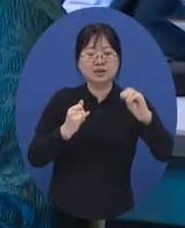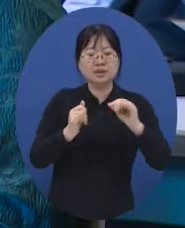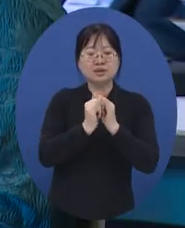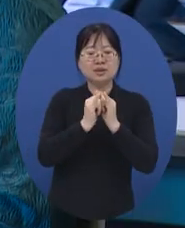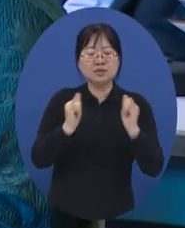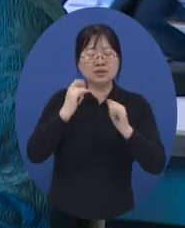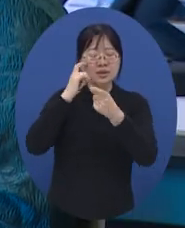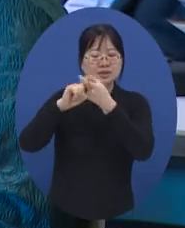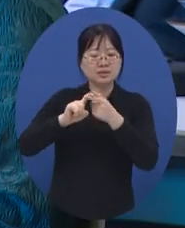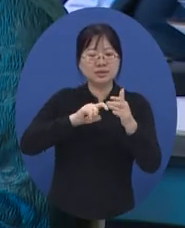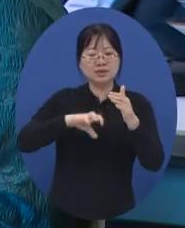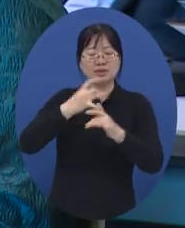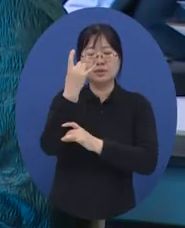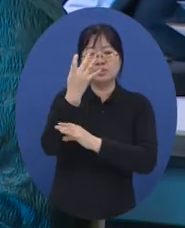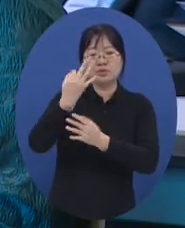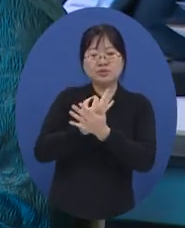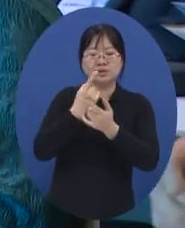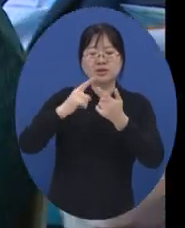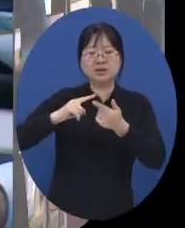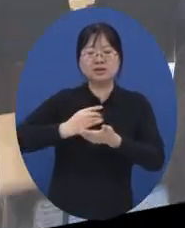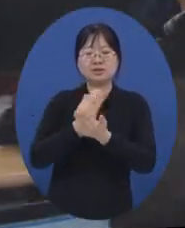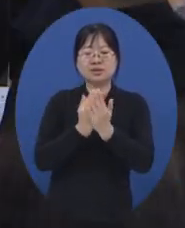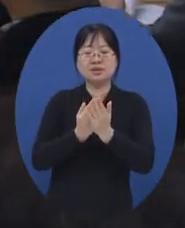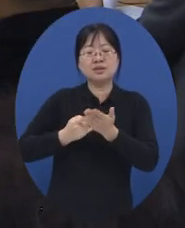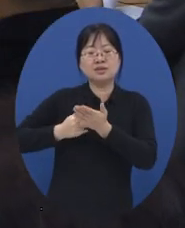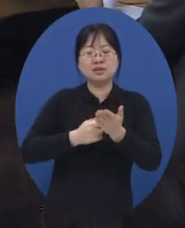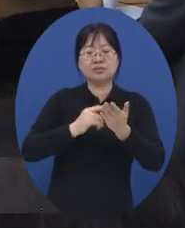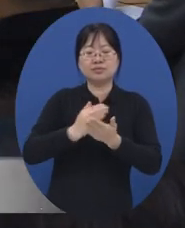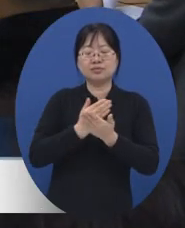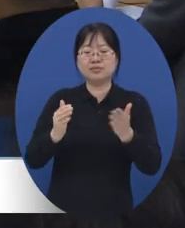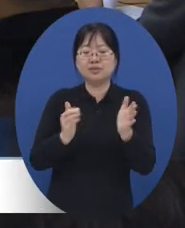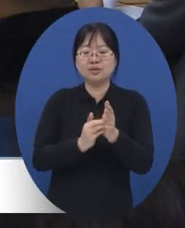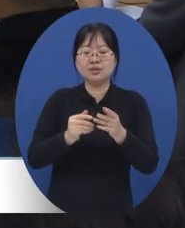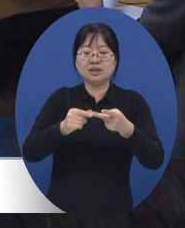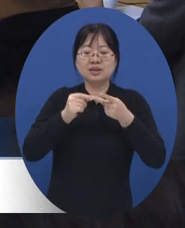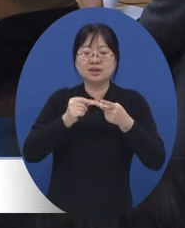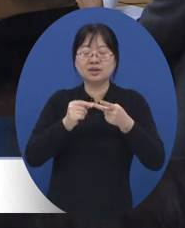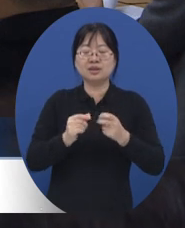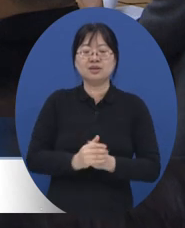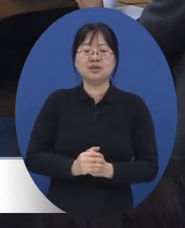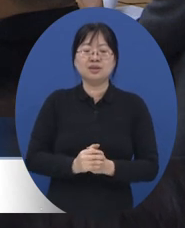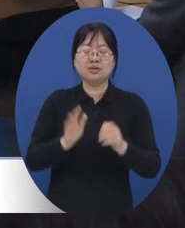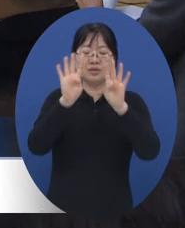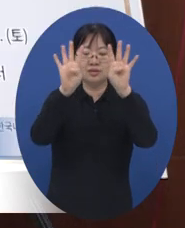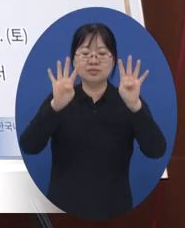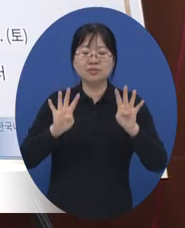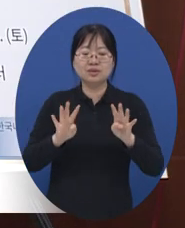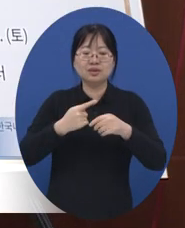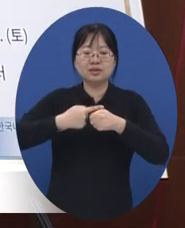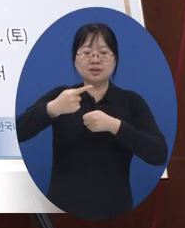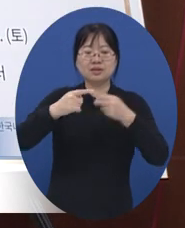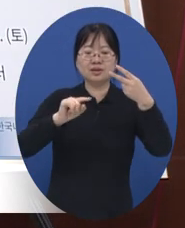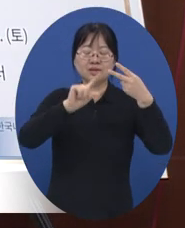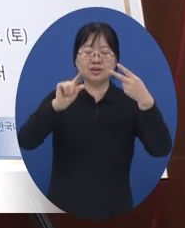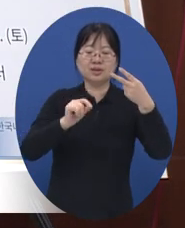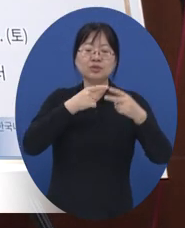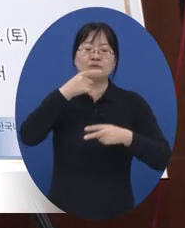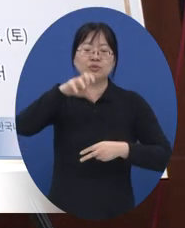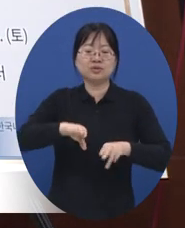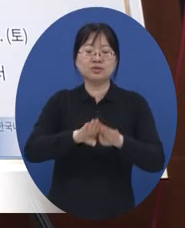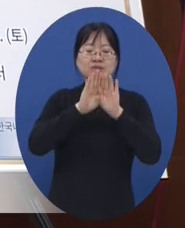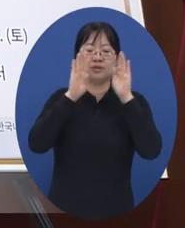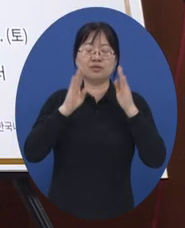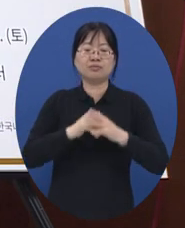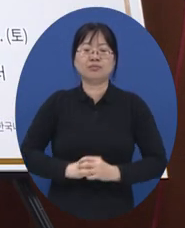속에서 기본소득에 대한 다양한 의견을 나눴습니다. 올해에 이어 두 번째 기본소득 박람회가 내년 2월 수원에서